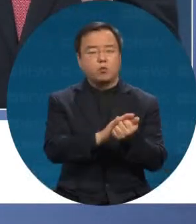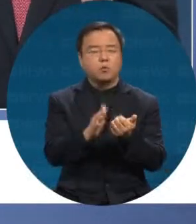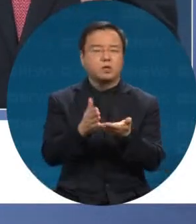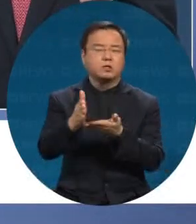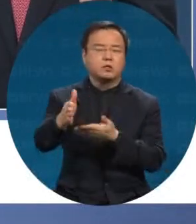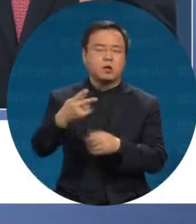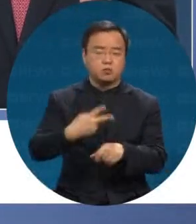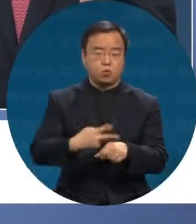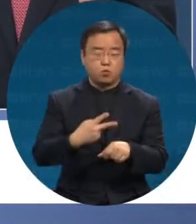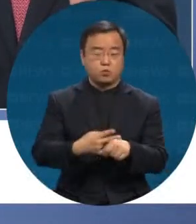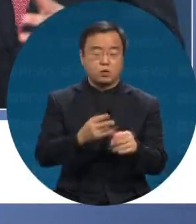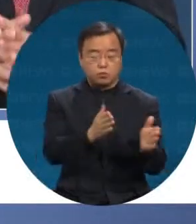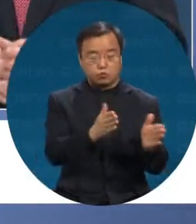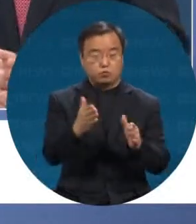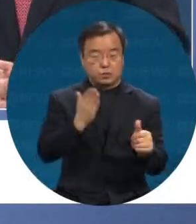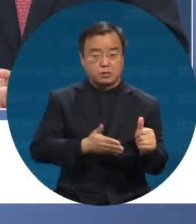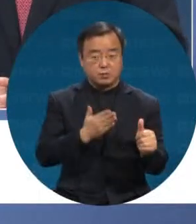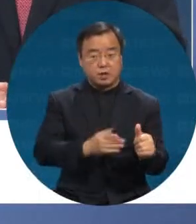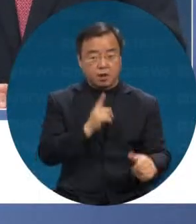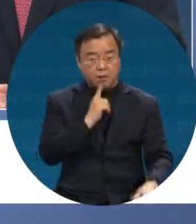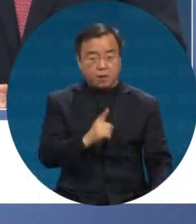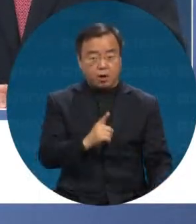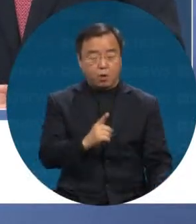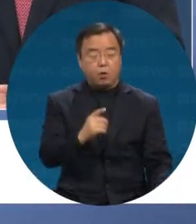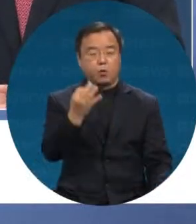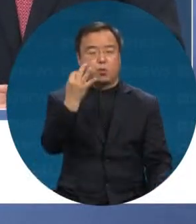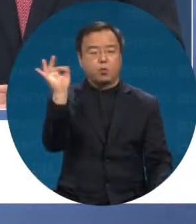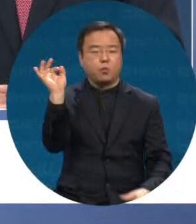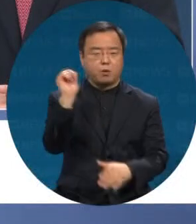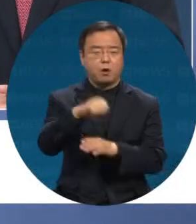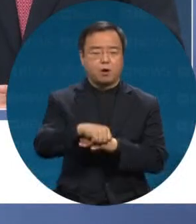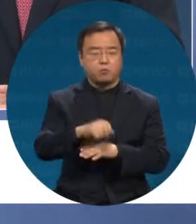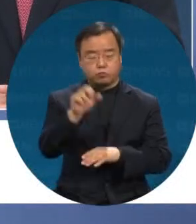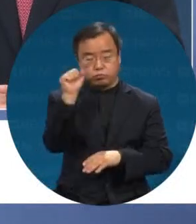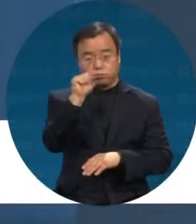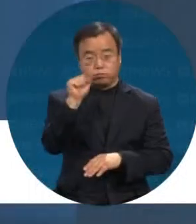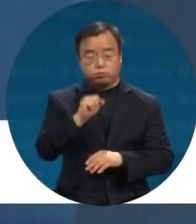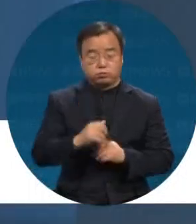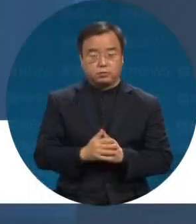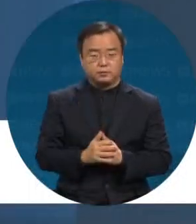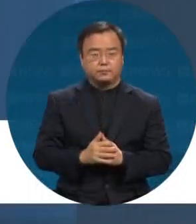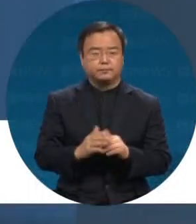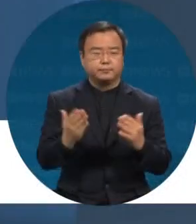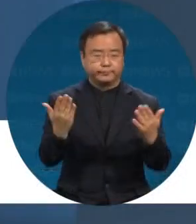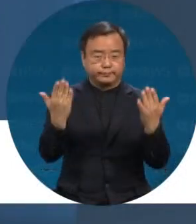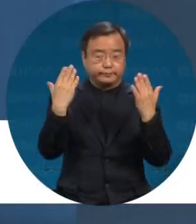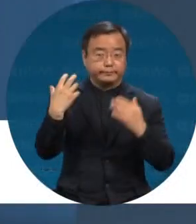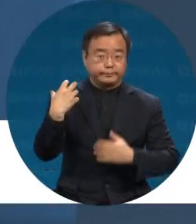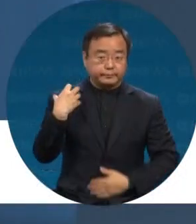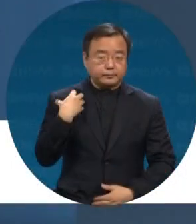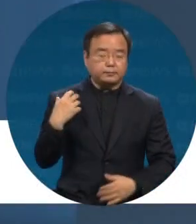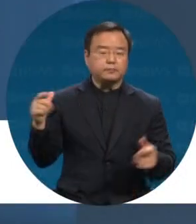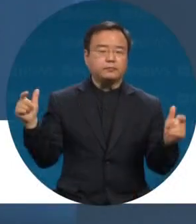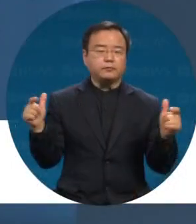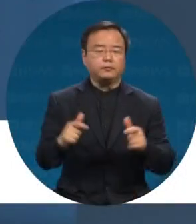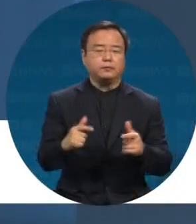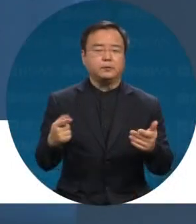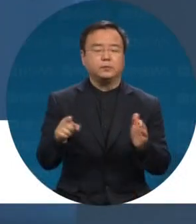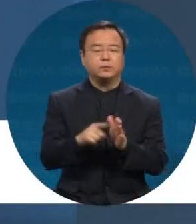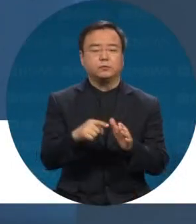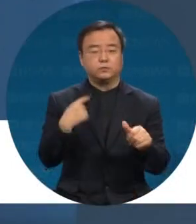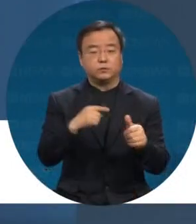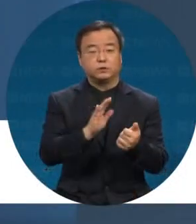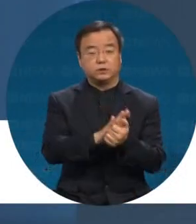했는데 고문이 왔어요 제주기로 상당히 좋은 소식이고 학교에 책임을 좀 줄이기 위해서